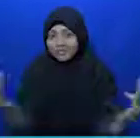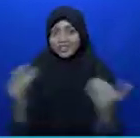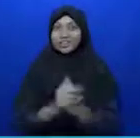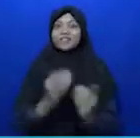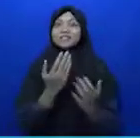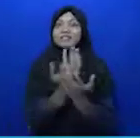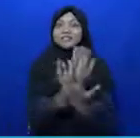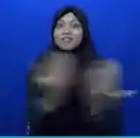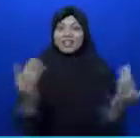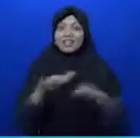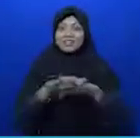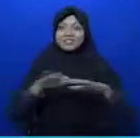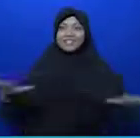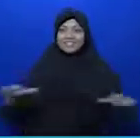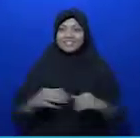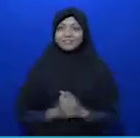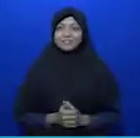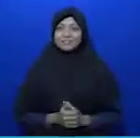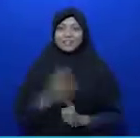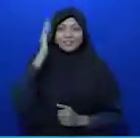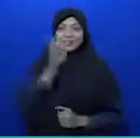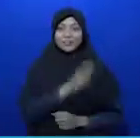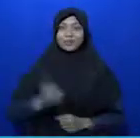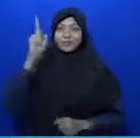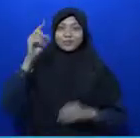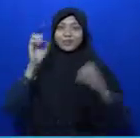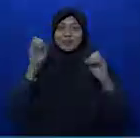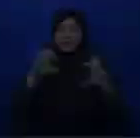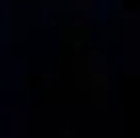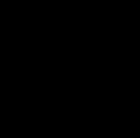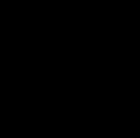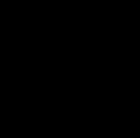warahmatullahi wabarakatuh. Sampai ketemu di FMD berikutnya dan